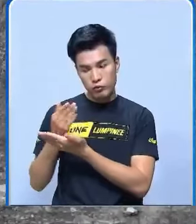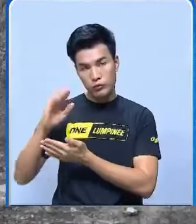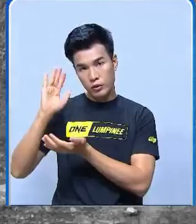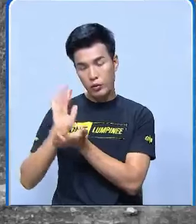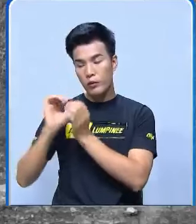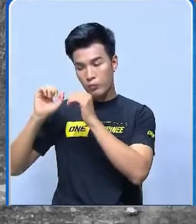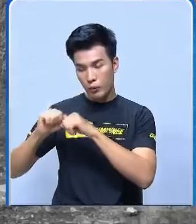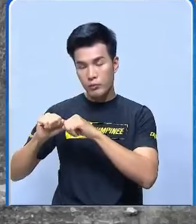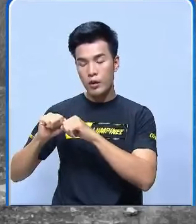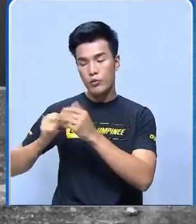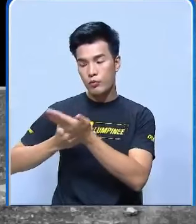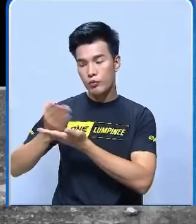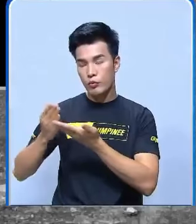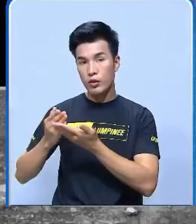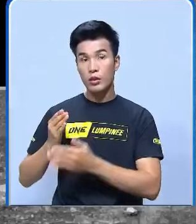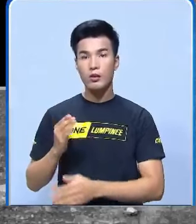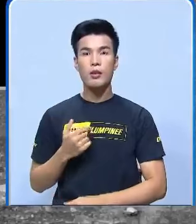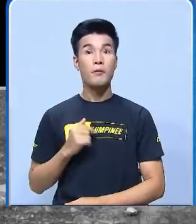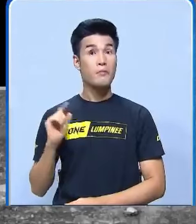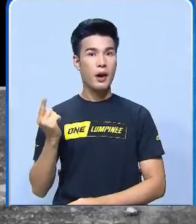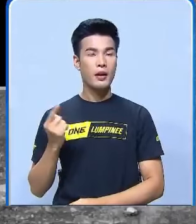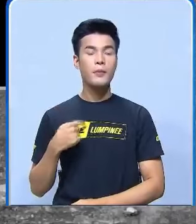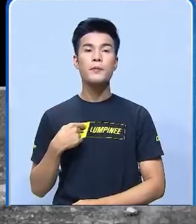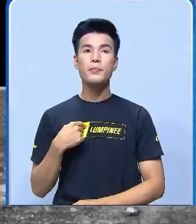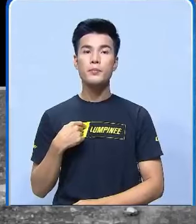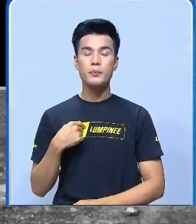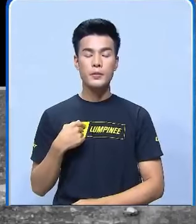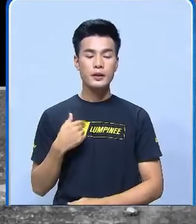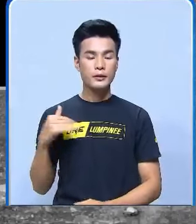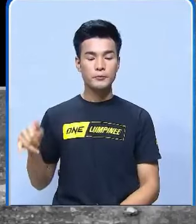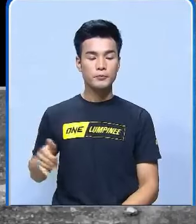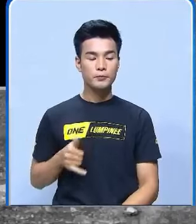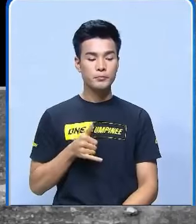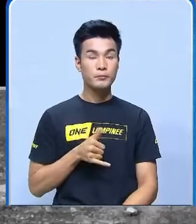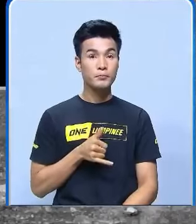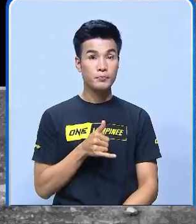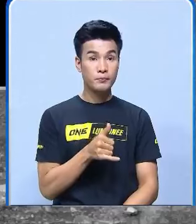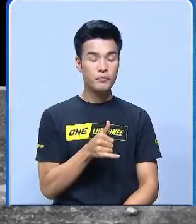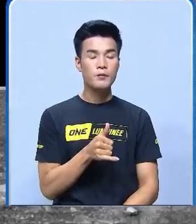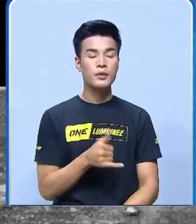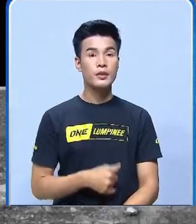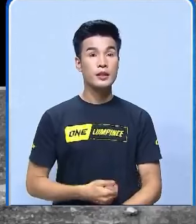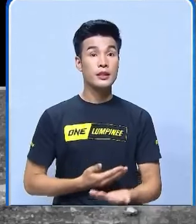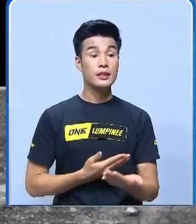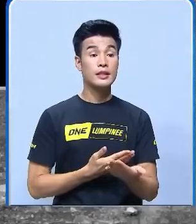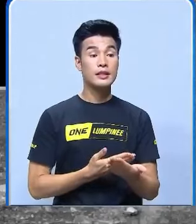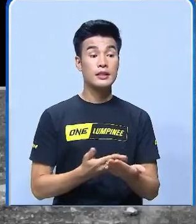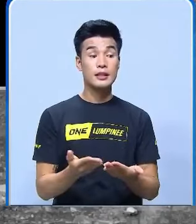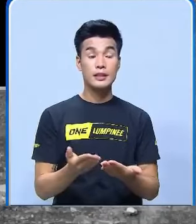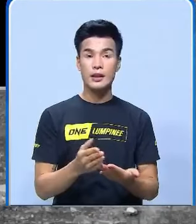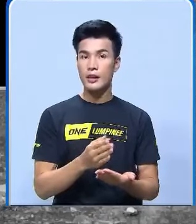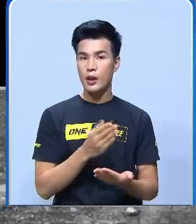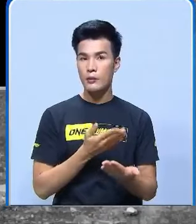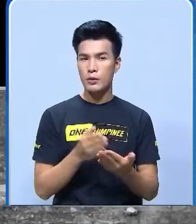ก็มาที่ร้านอีกครั้งนึงคราวนี้ก็ทำทีจะซื้อละคราวนี้เข้าไปนะจะซื้อบริการทางเพศเยาวชนหญิงค